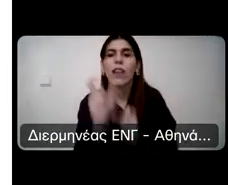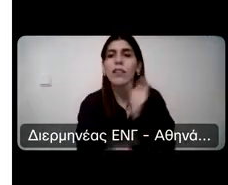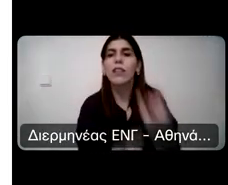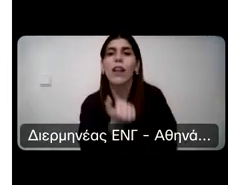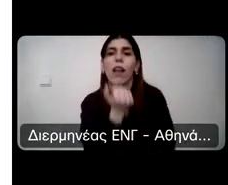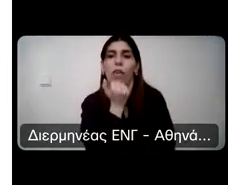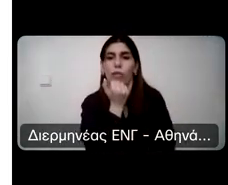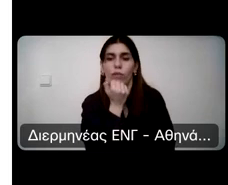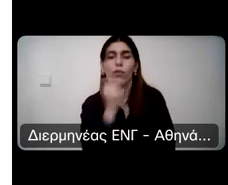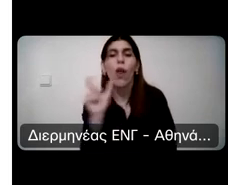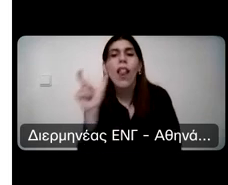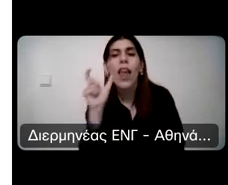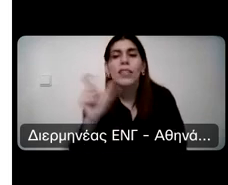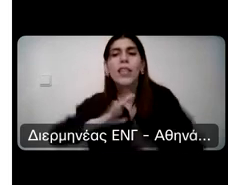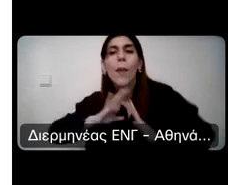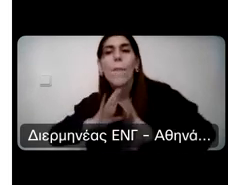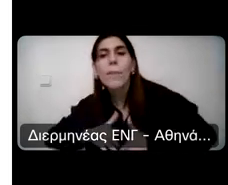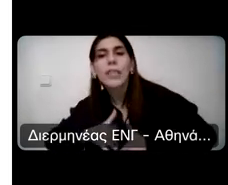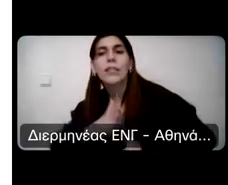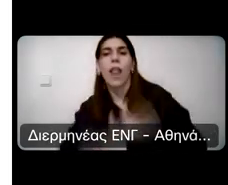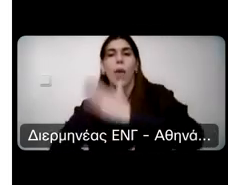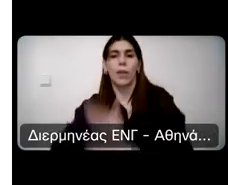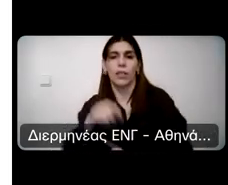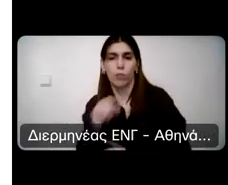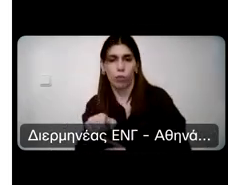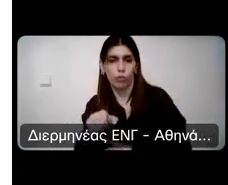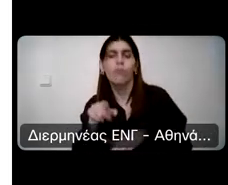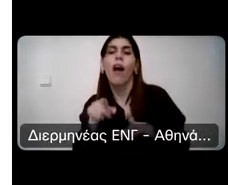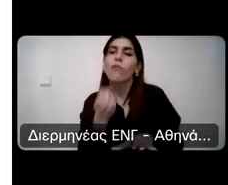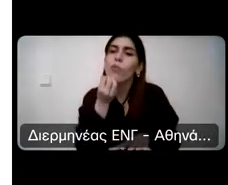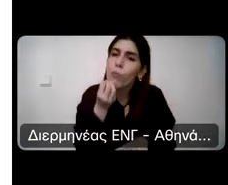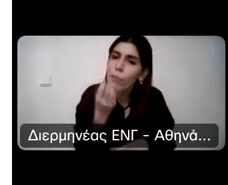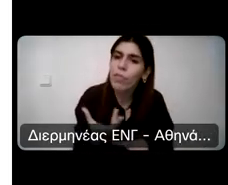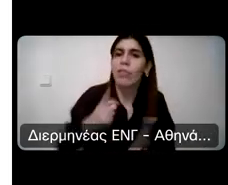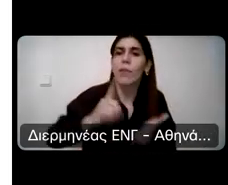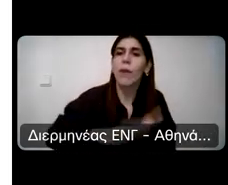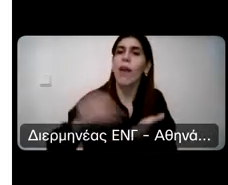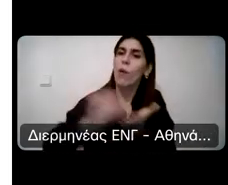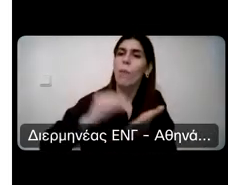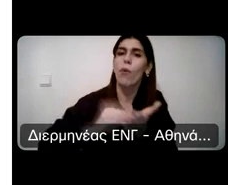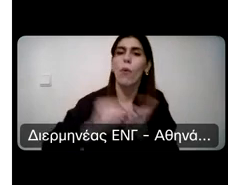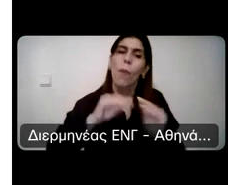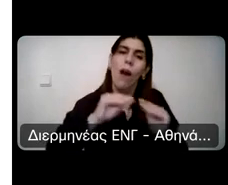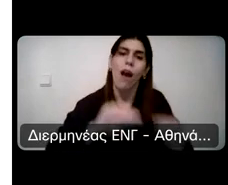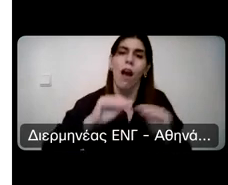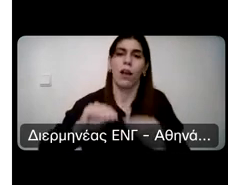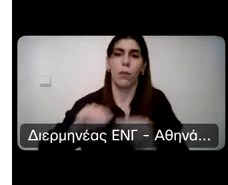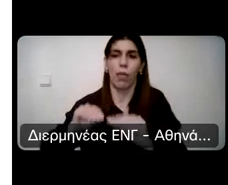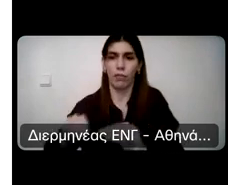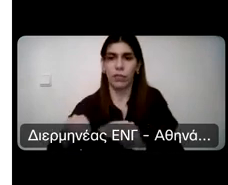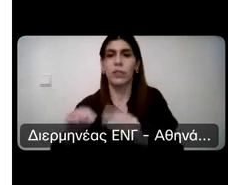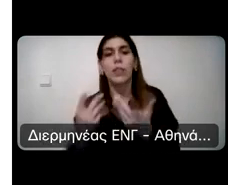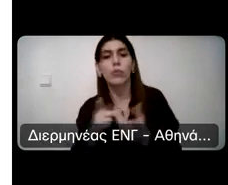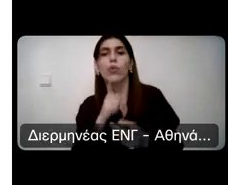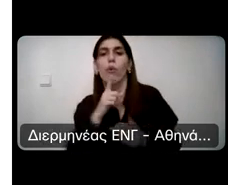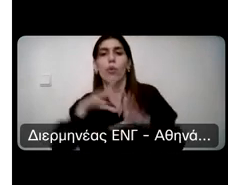το ρήμα μισό, δεξιακή εκπαίδευση και συμπερίληψη, καθώς και νοήματα της ελληνικής νοηματικής